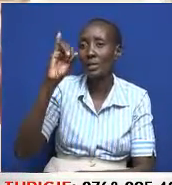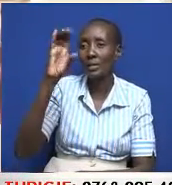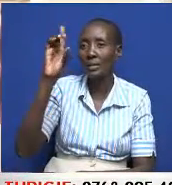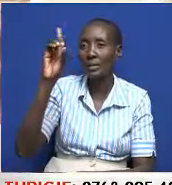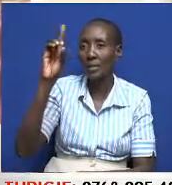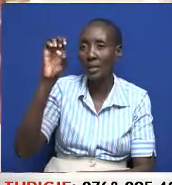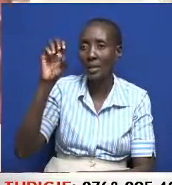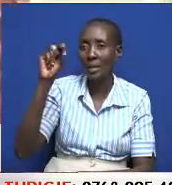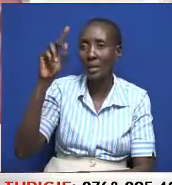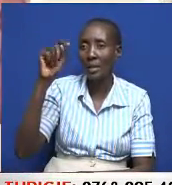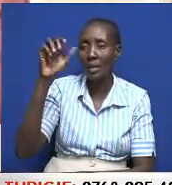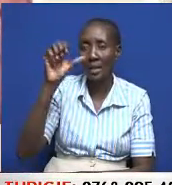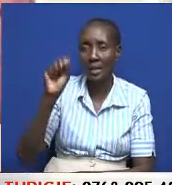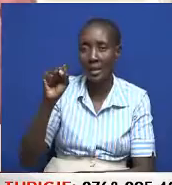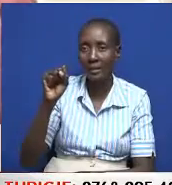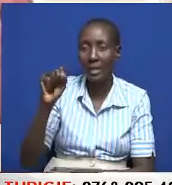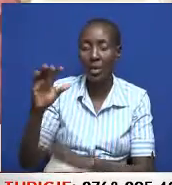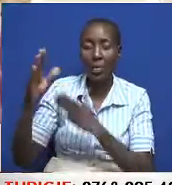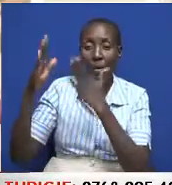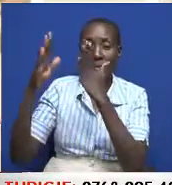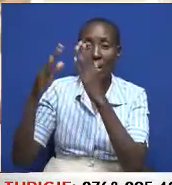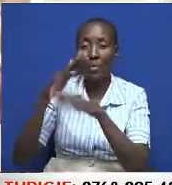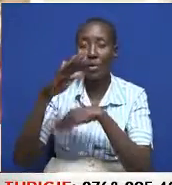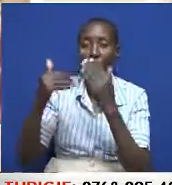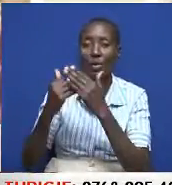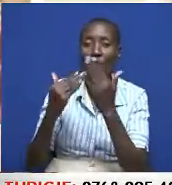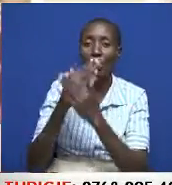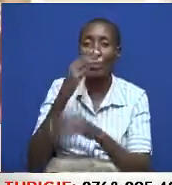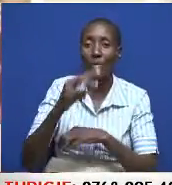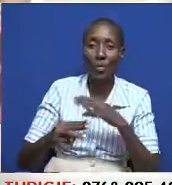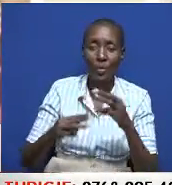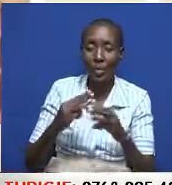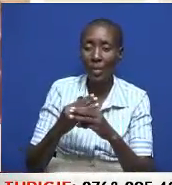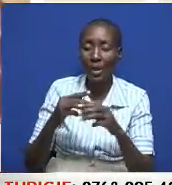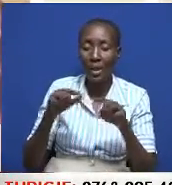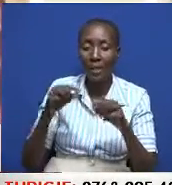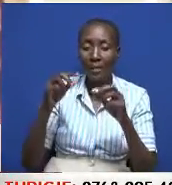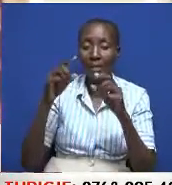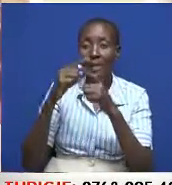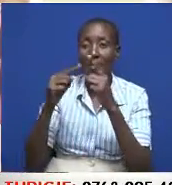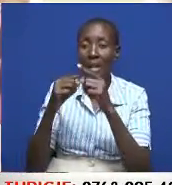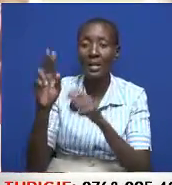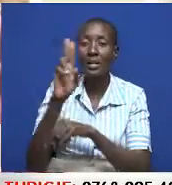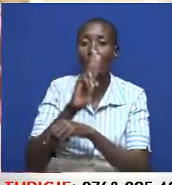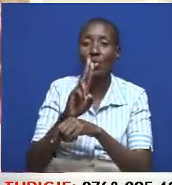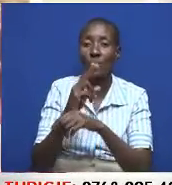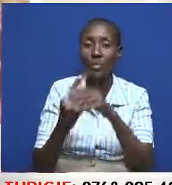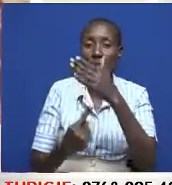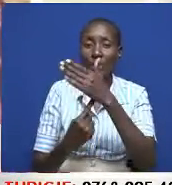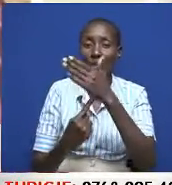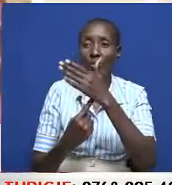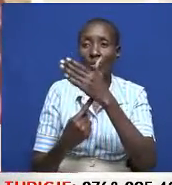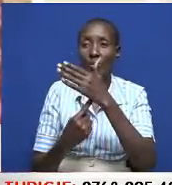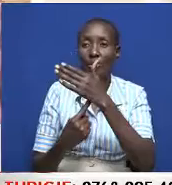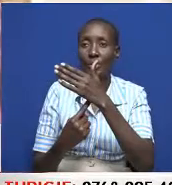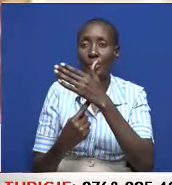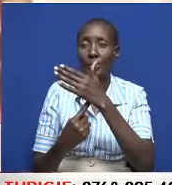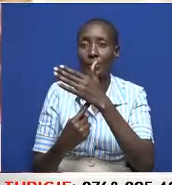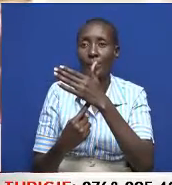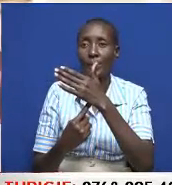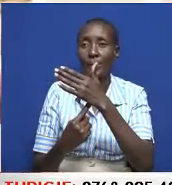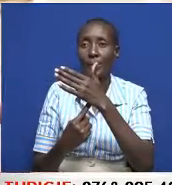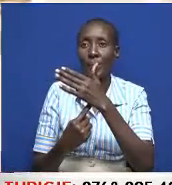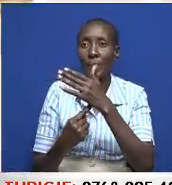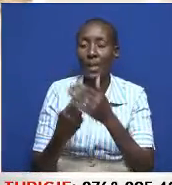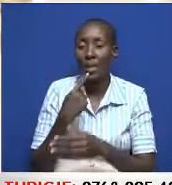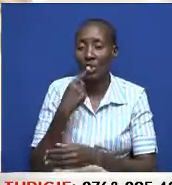kwa ajili ya njia moja ama nyingine. Kumbuka basi mwaka huu kauli mbiu basi ikiwa basi ni kutumia teknolojia katika basi kuweza kuelezea